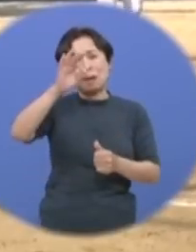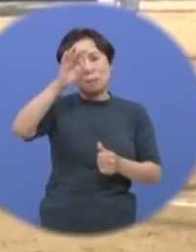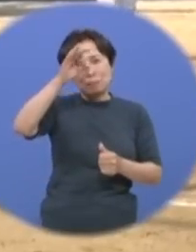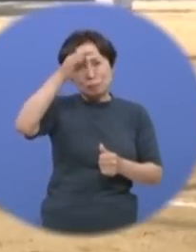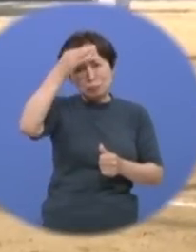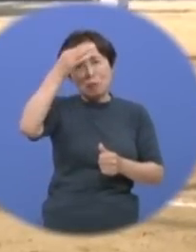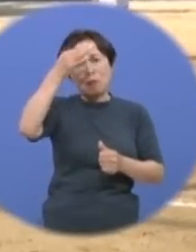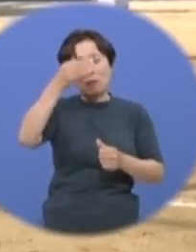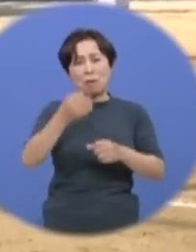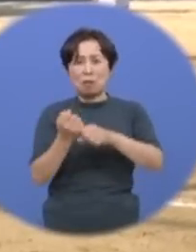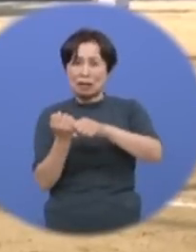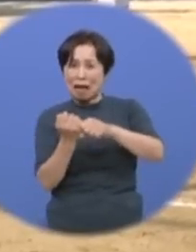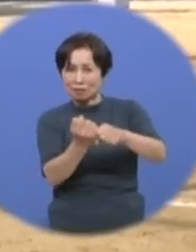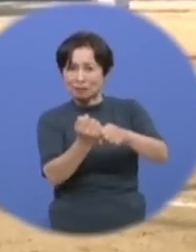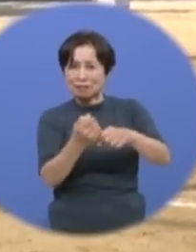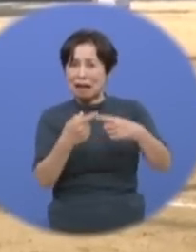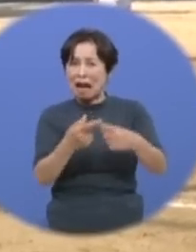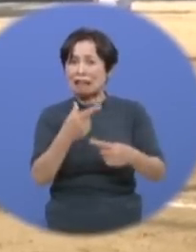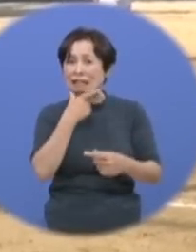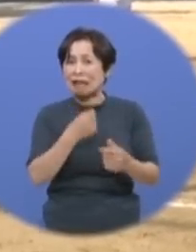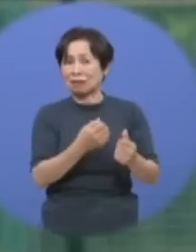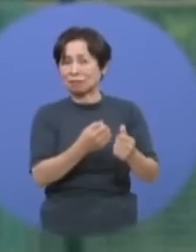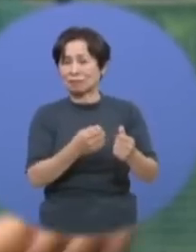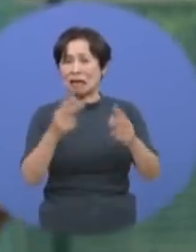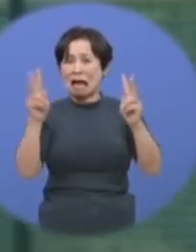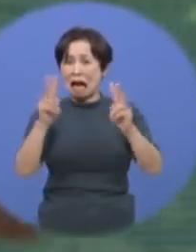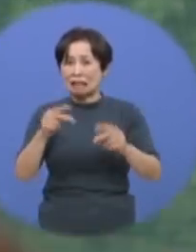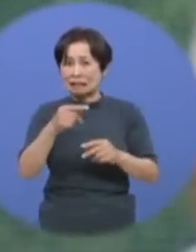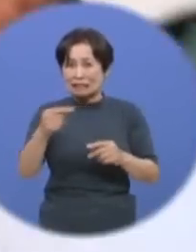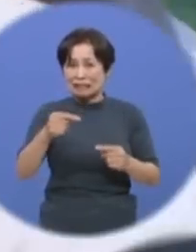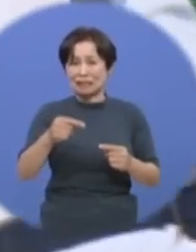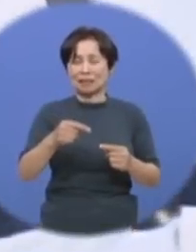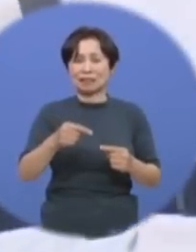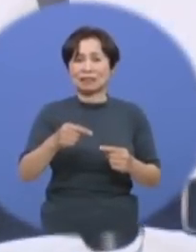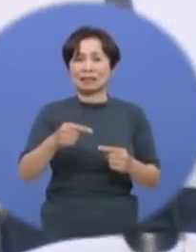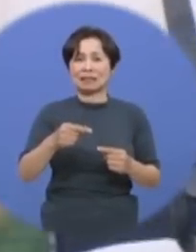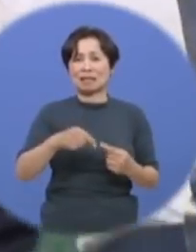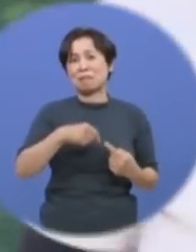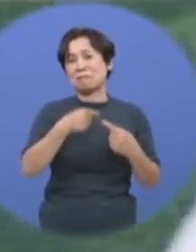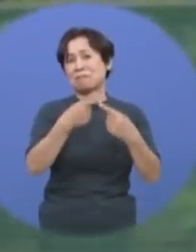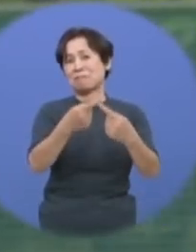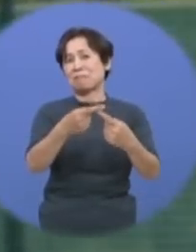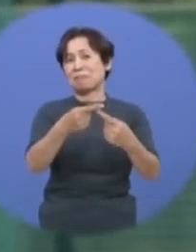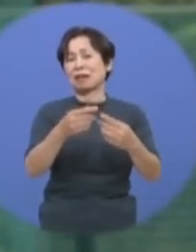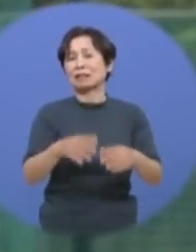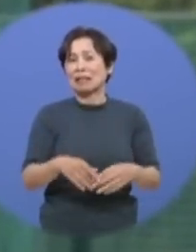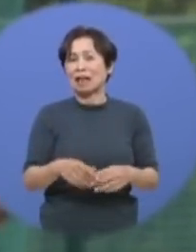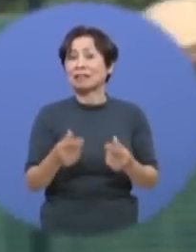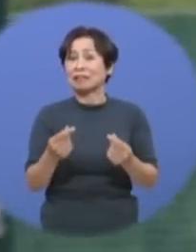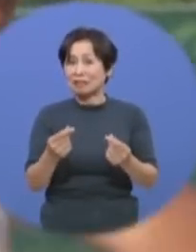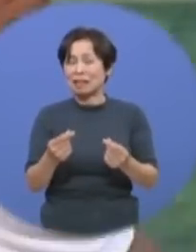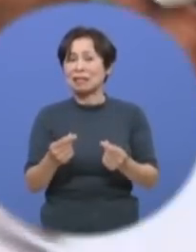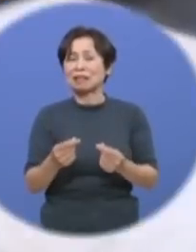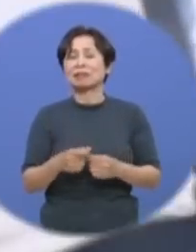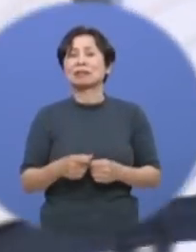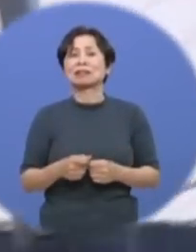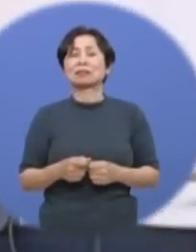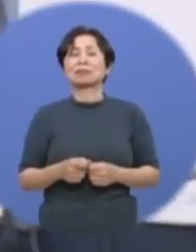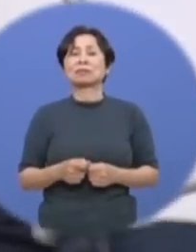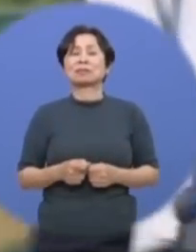てなプロいきたいと阪神1で行ったもんですからそれがちょっとと無くなったんですよね